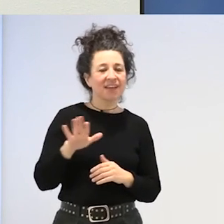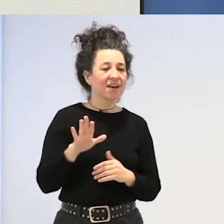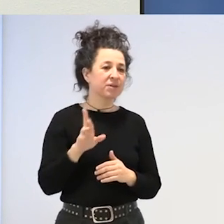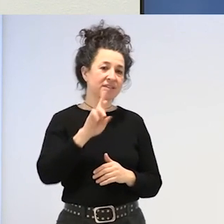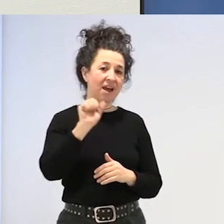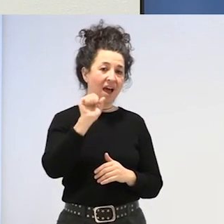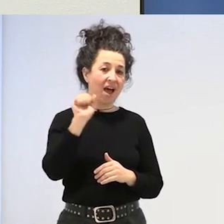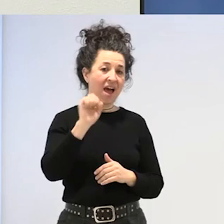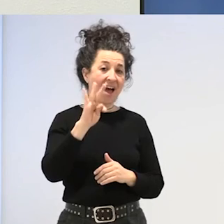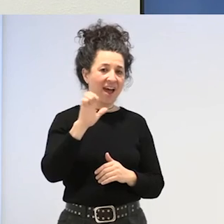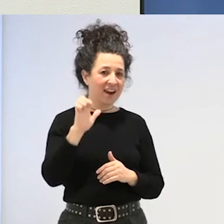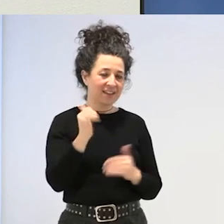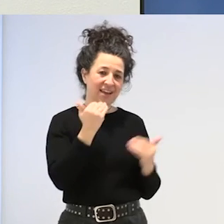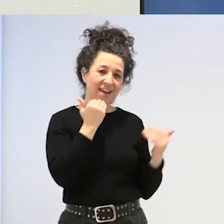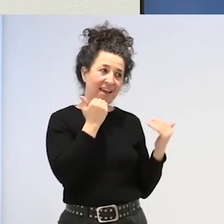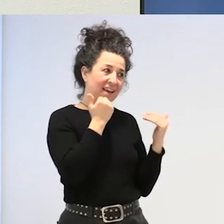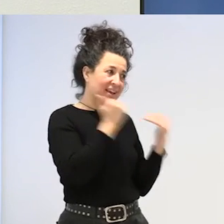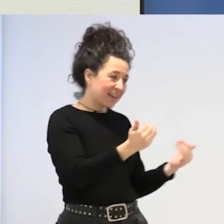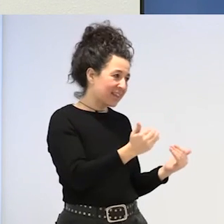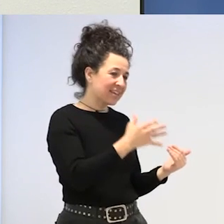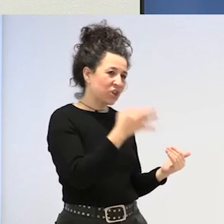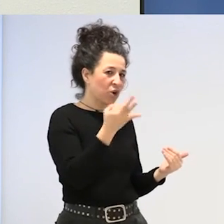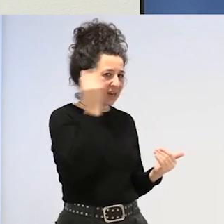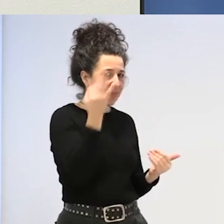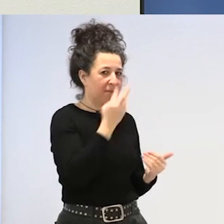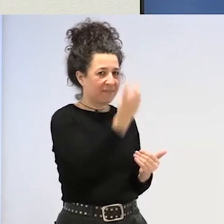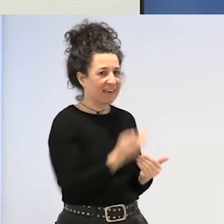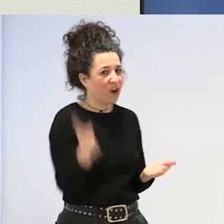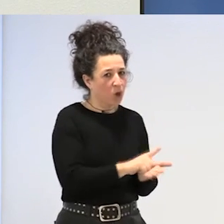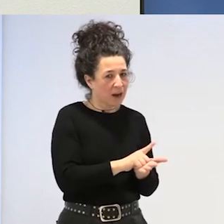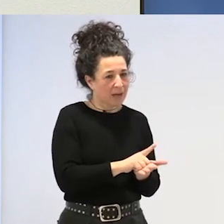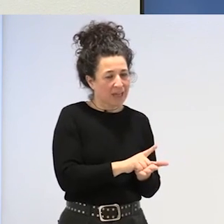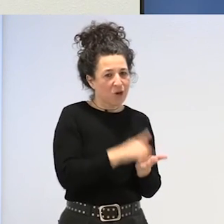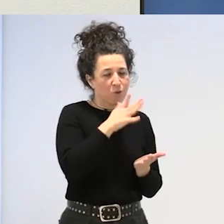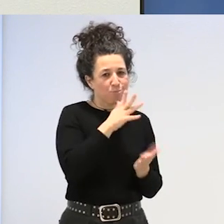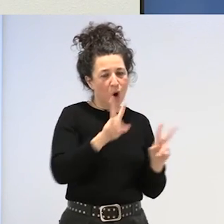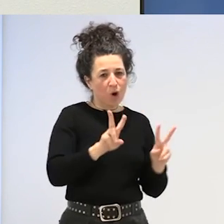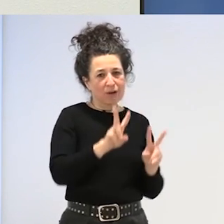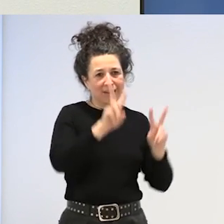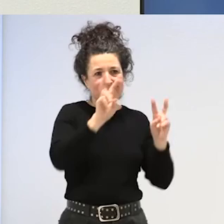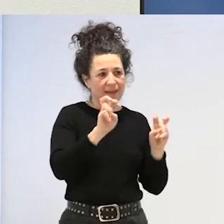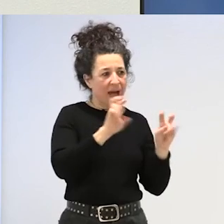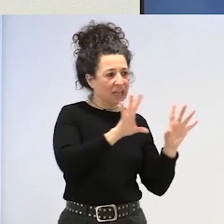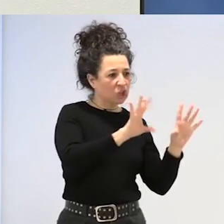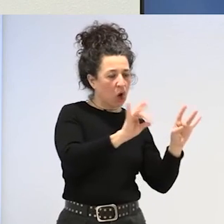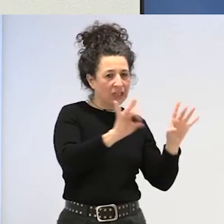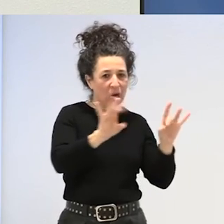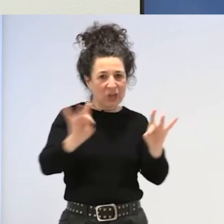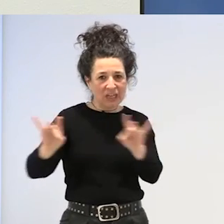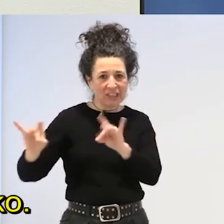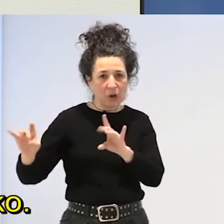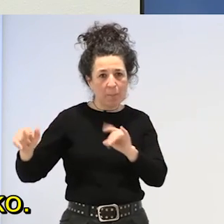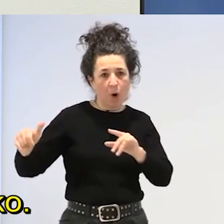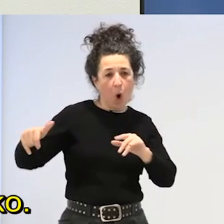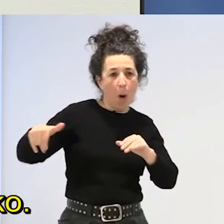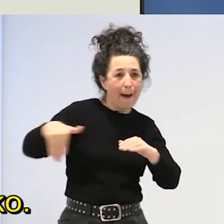arrateri eskerrak eman ikustu berriro etorri beharko dela, ze gai, hainbeste gai ukitu ditu, hain